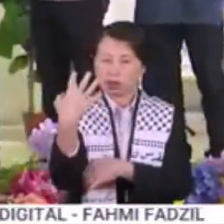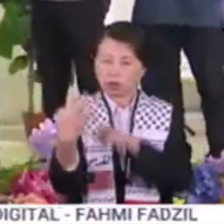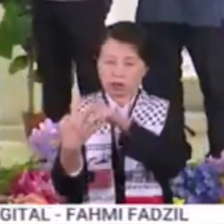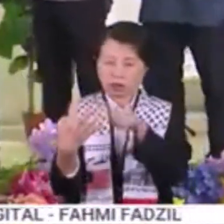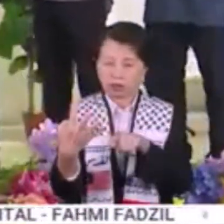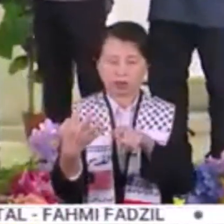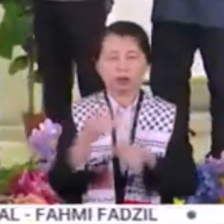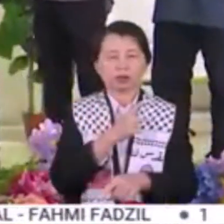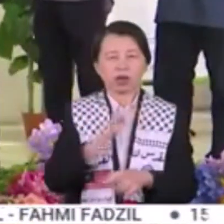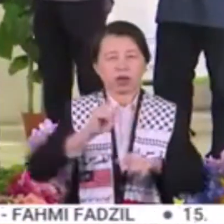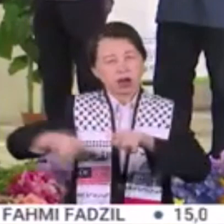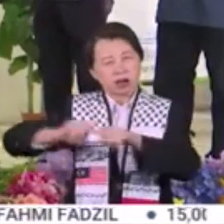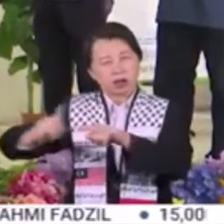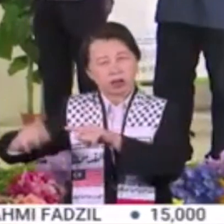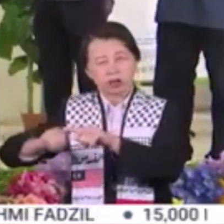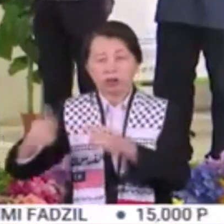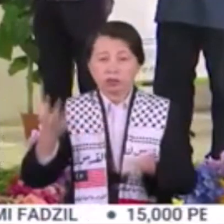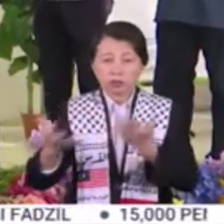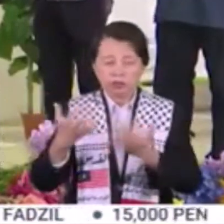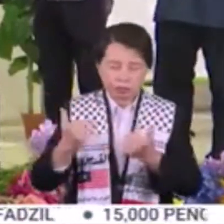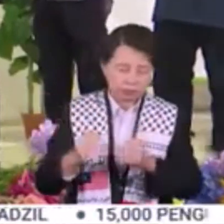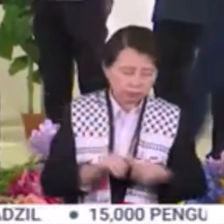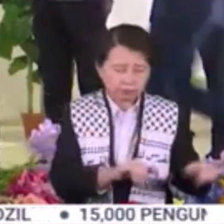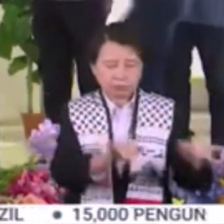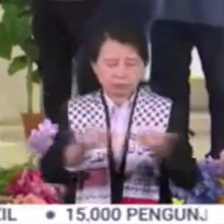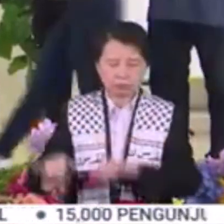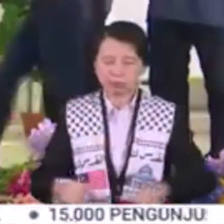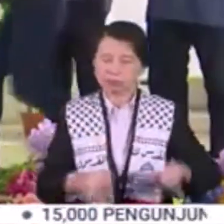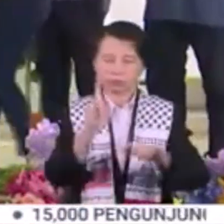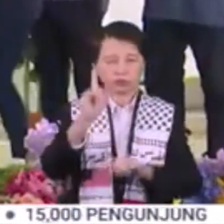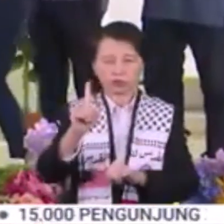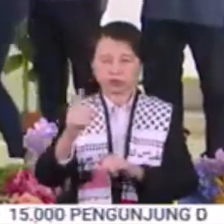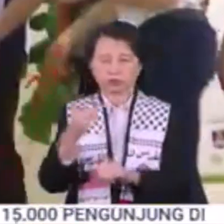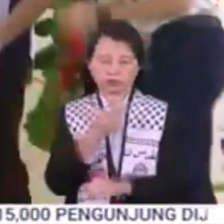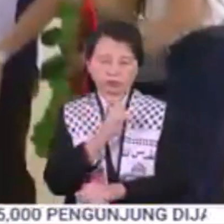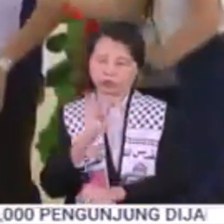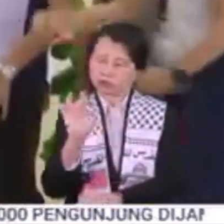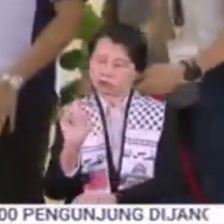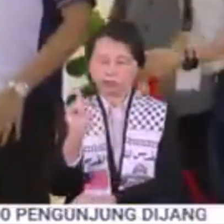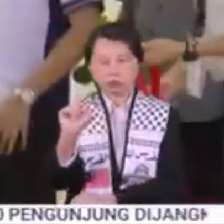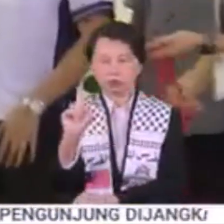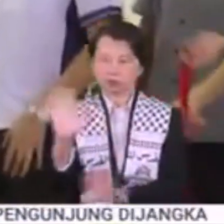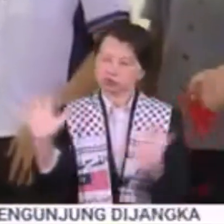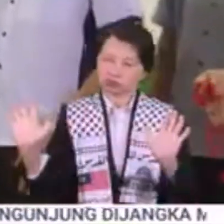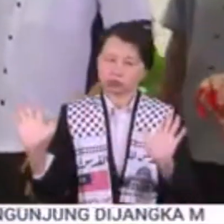4 kementerian berbeza, namun kini ia diselaraskan di bawah 1 kementerian sahaja.